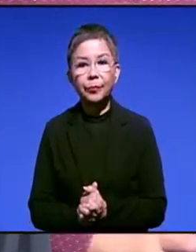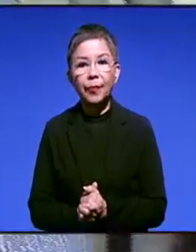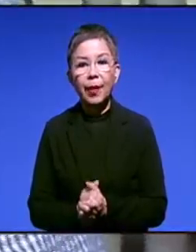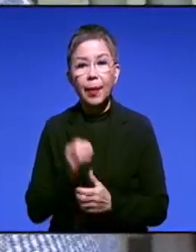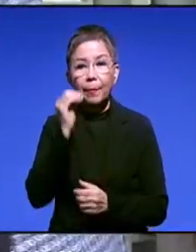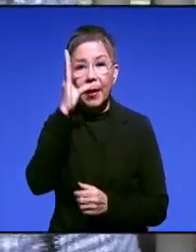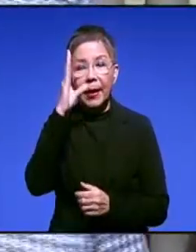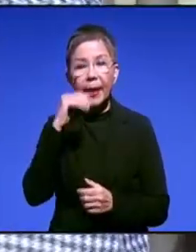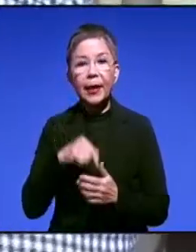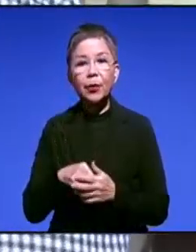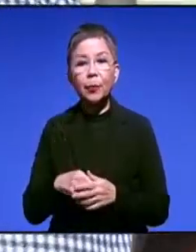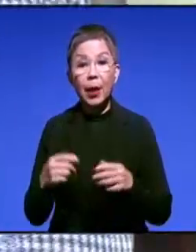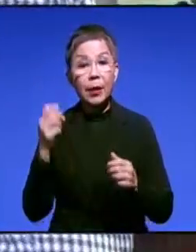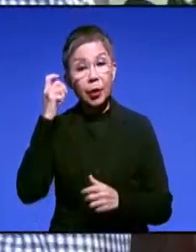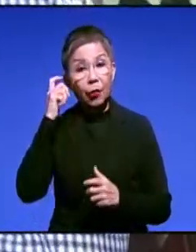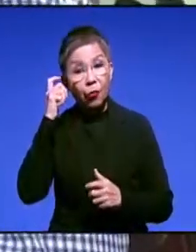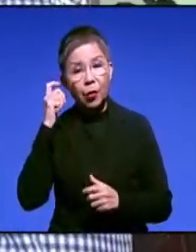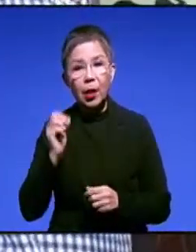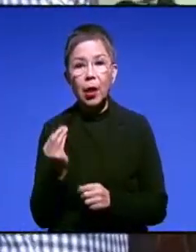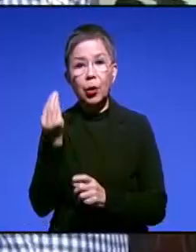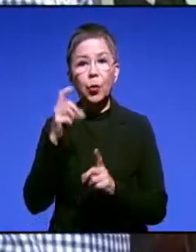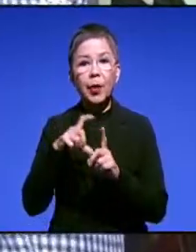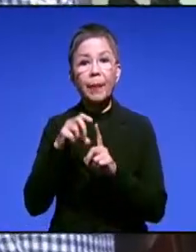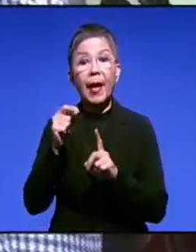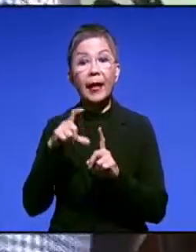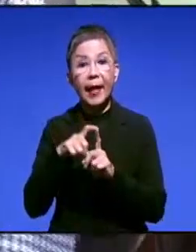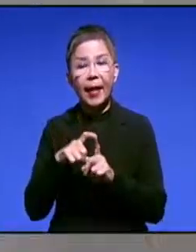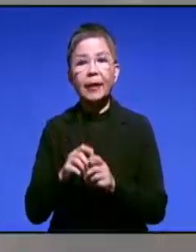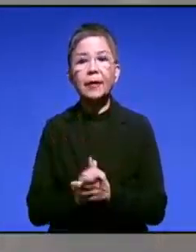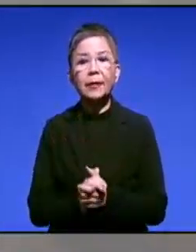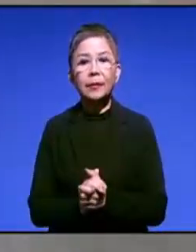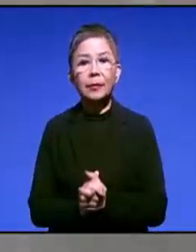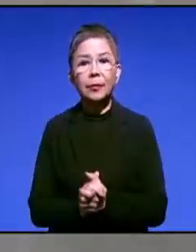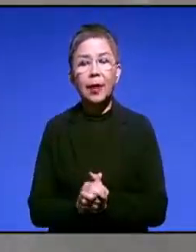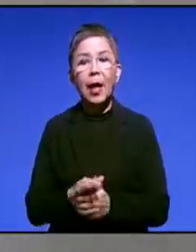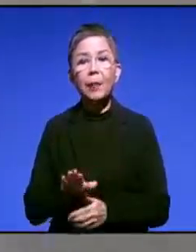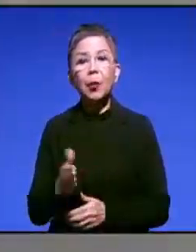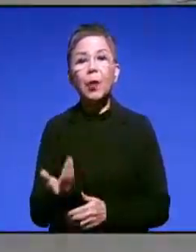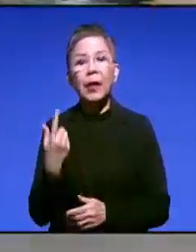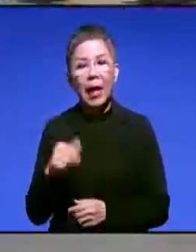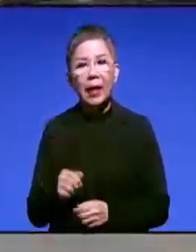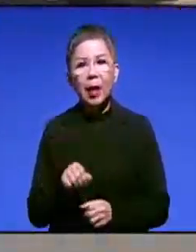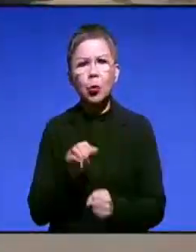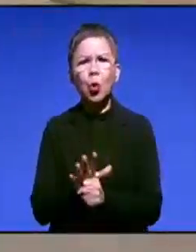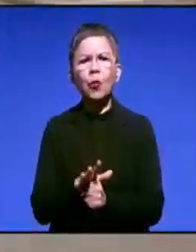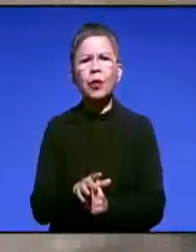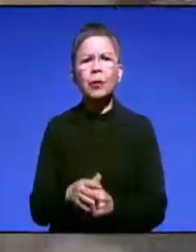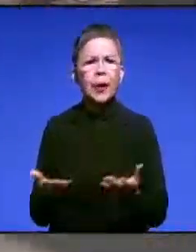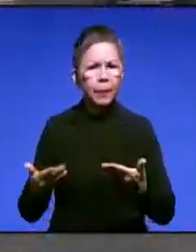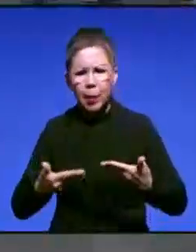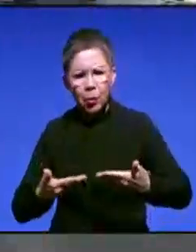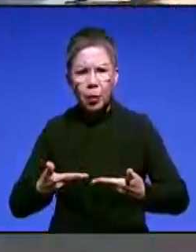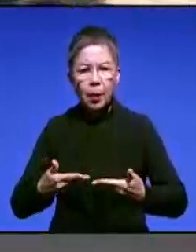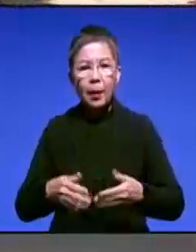pagi tadi melalui sambungan telepon, Ketua DPRD DKI Prasetyo Edi menyebut almarhum meninggal karena COVID-19.